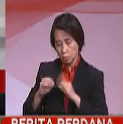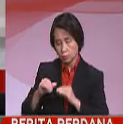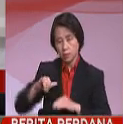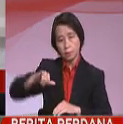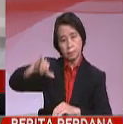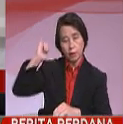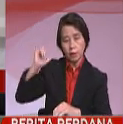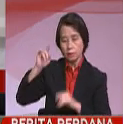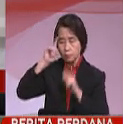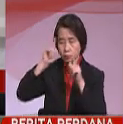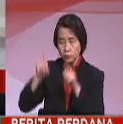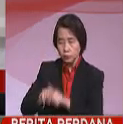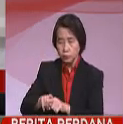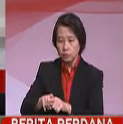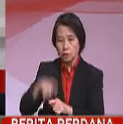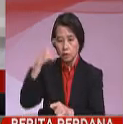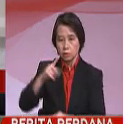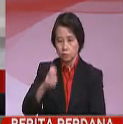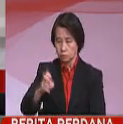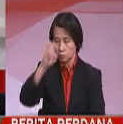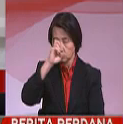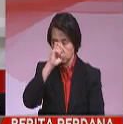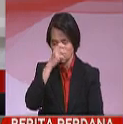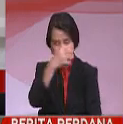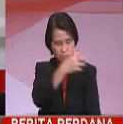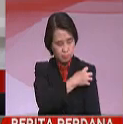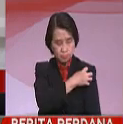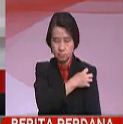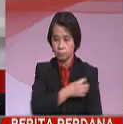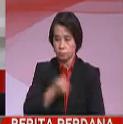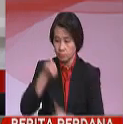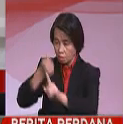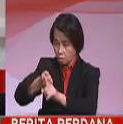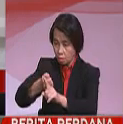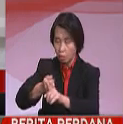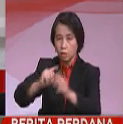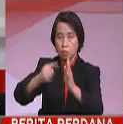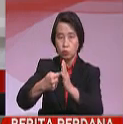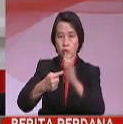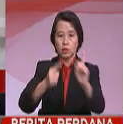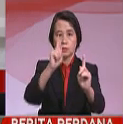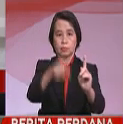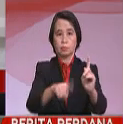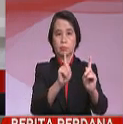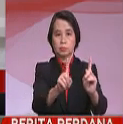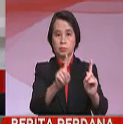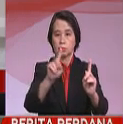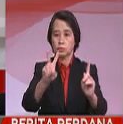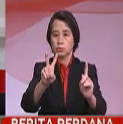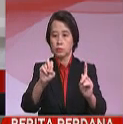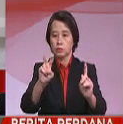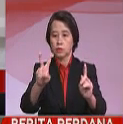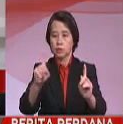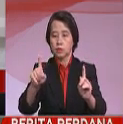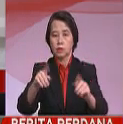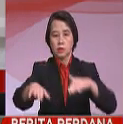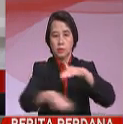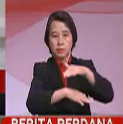bersetuju untuk menguatkuasakan arahan ini bermula 1 Januari 2021 di bawah